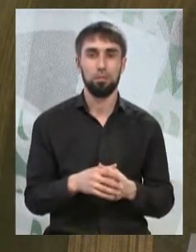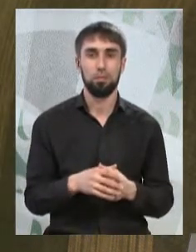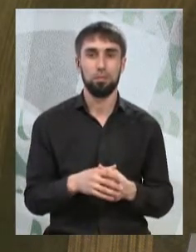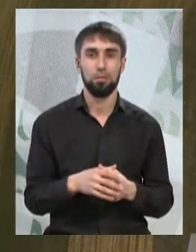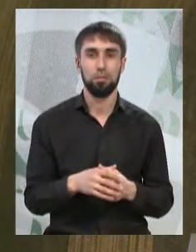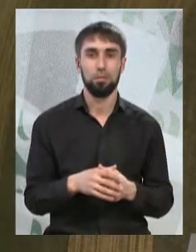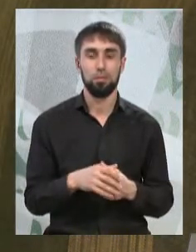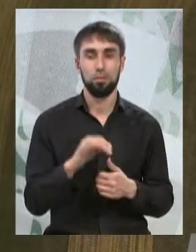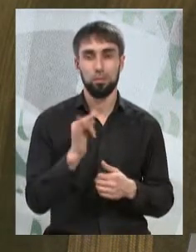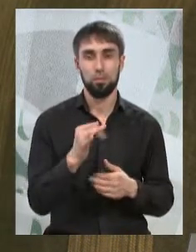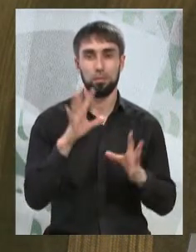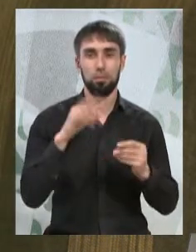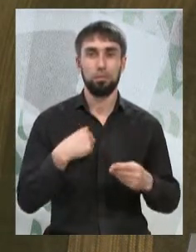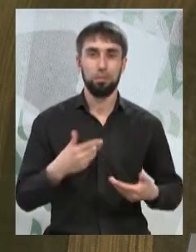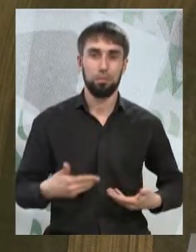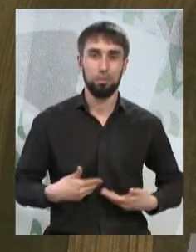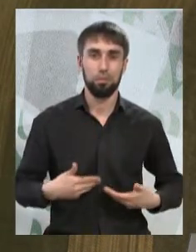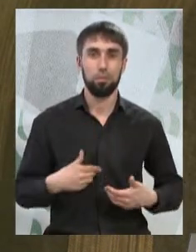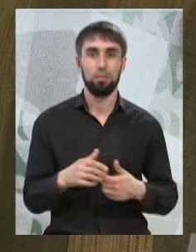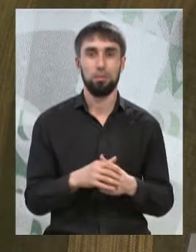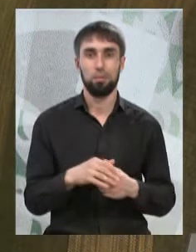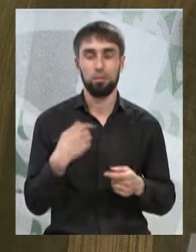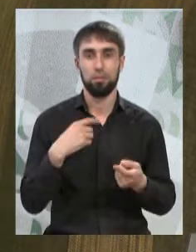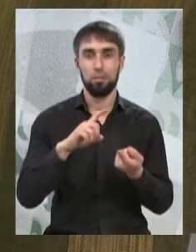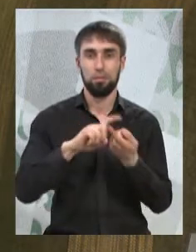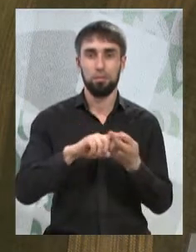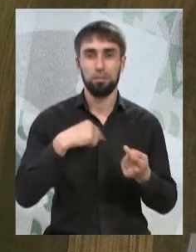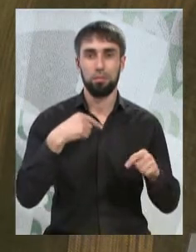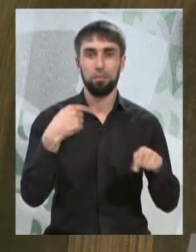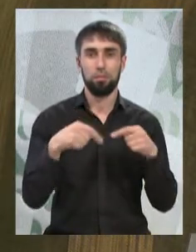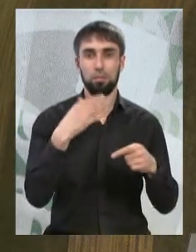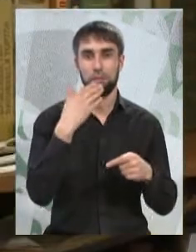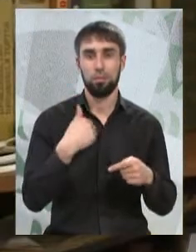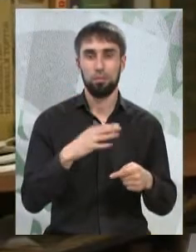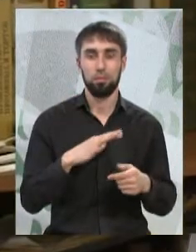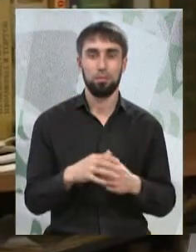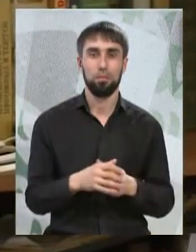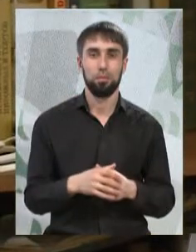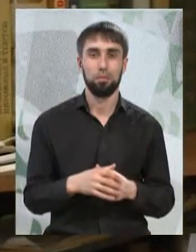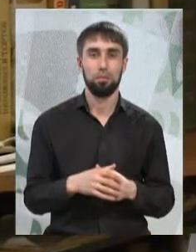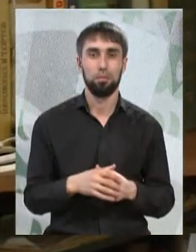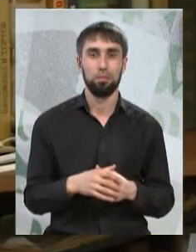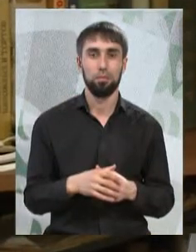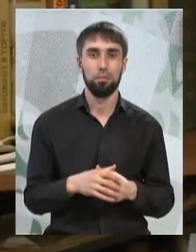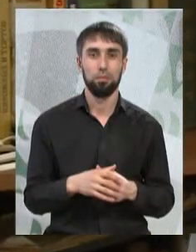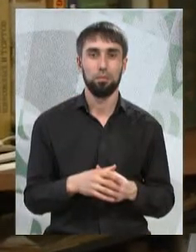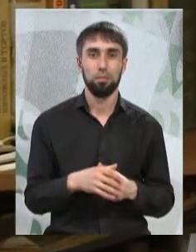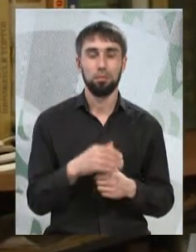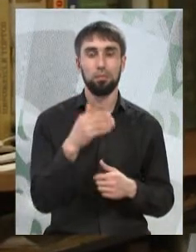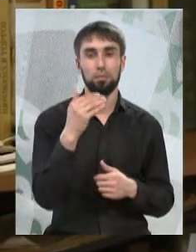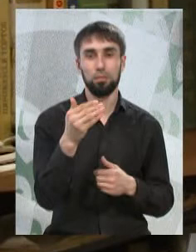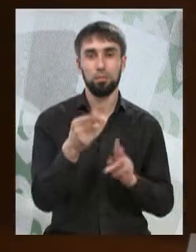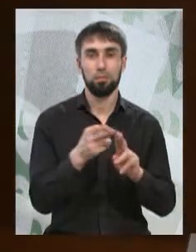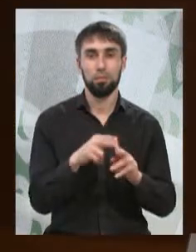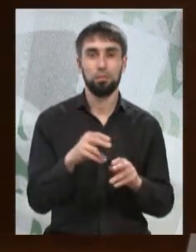вот, и вся жизнь у меня с футболом, вообще-то, связана. Это увлечение определило его будущую